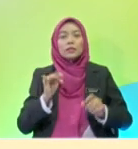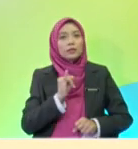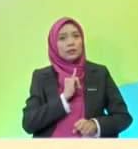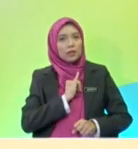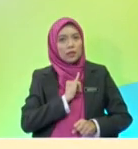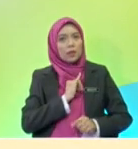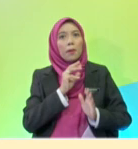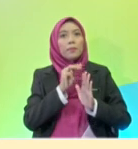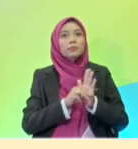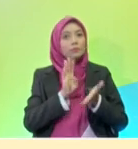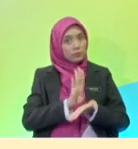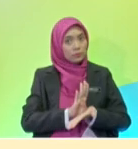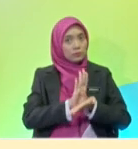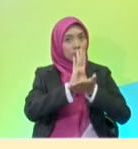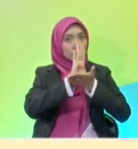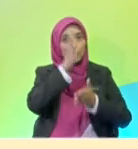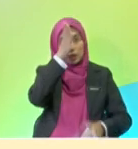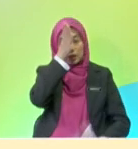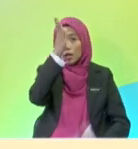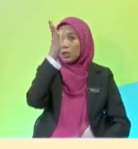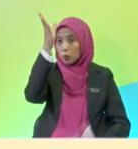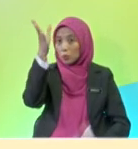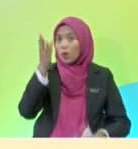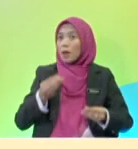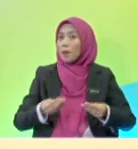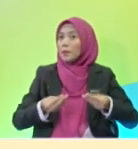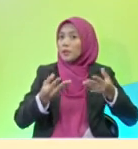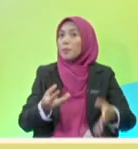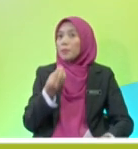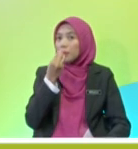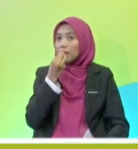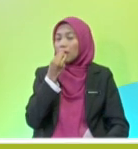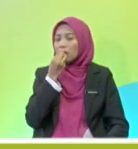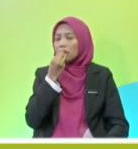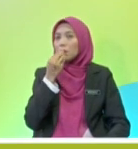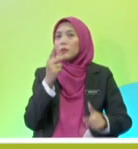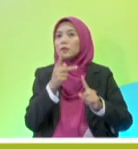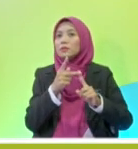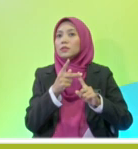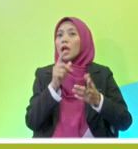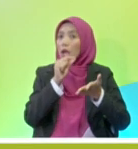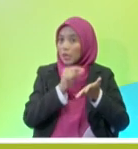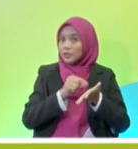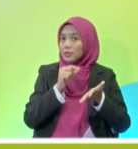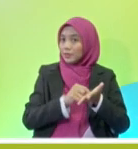membantu Datuk memberi makanan kepada ayam dan itik